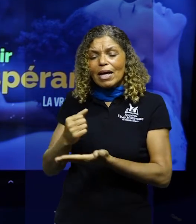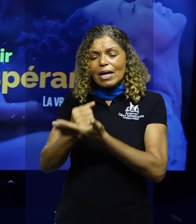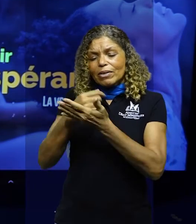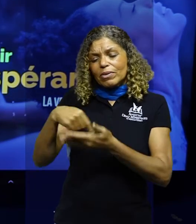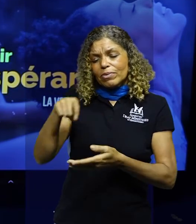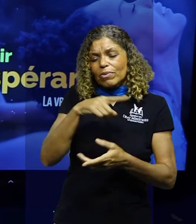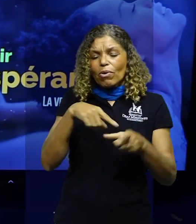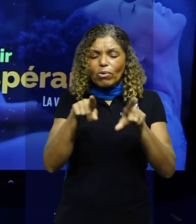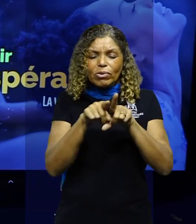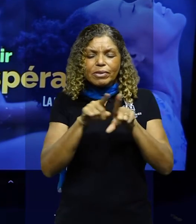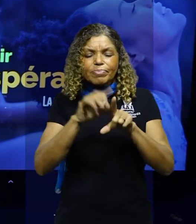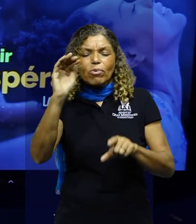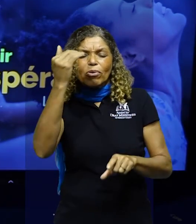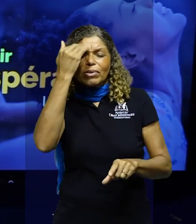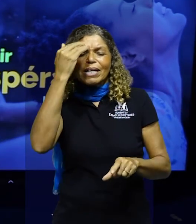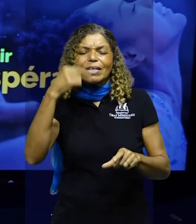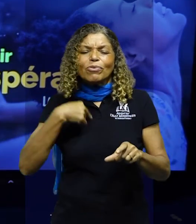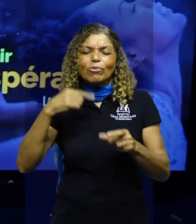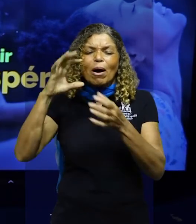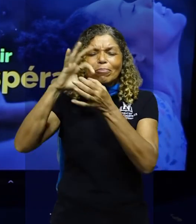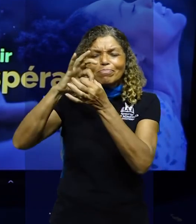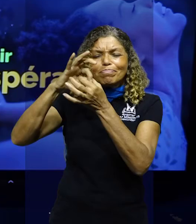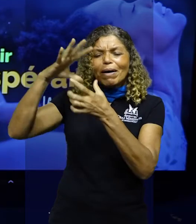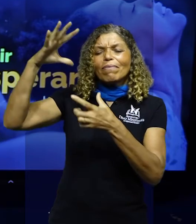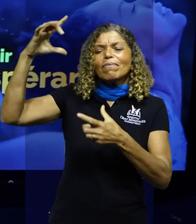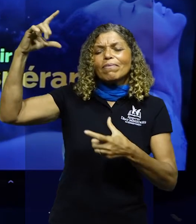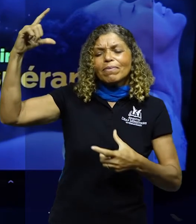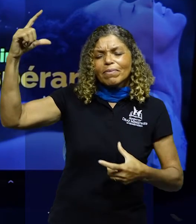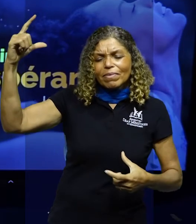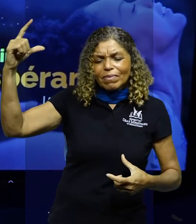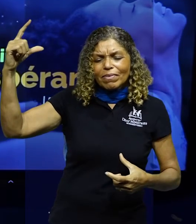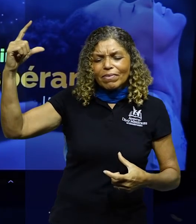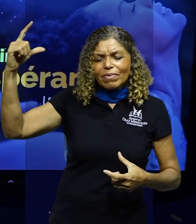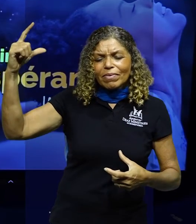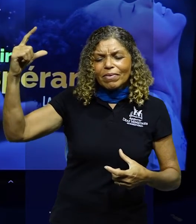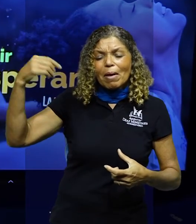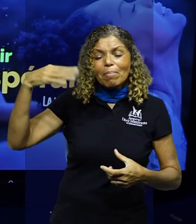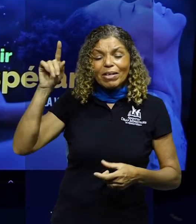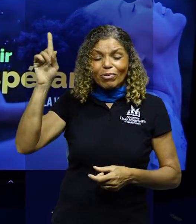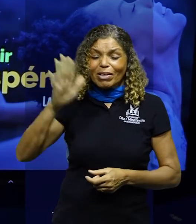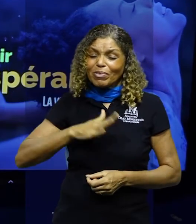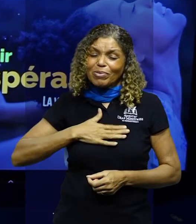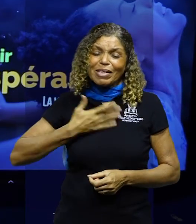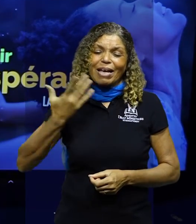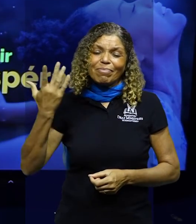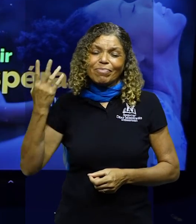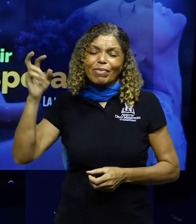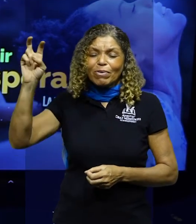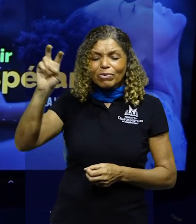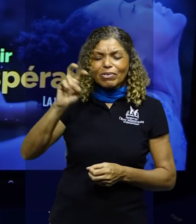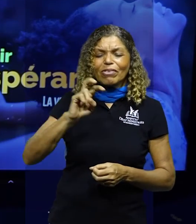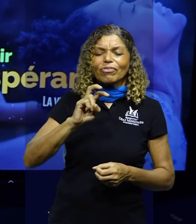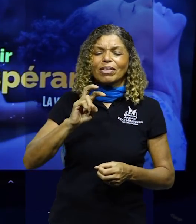peut-être égarés, éloignés de toi, méprisés pendant des années. Mais dans ta bonté, tu nous accueilles et tu nous pardonnes